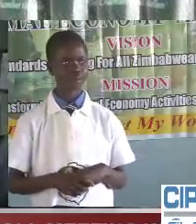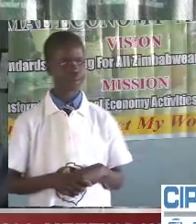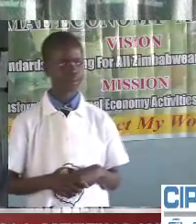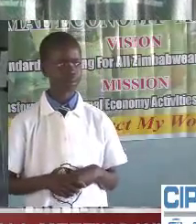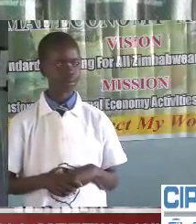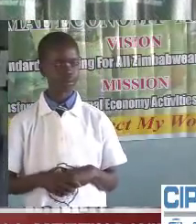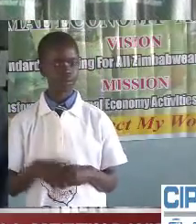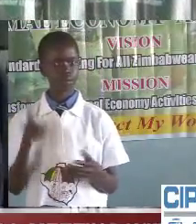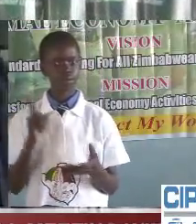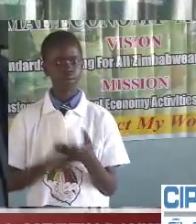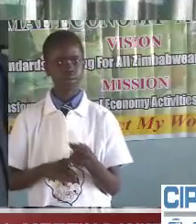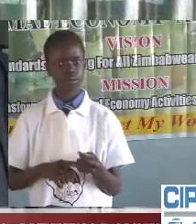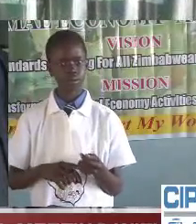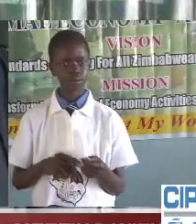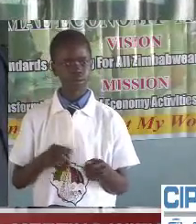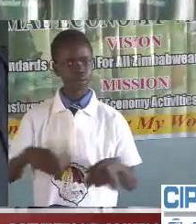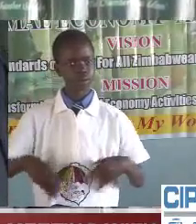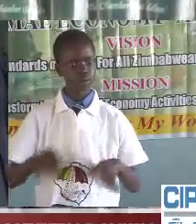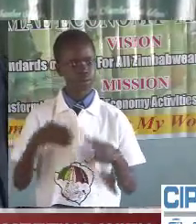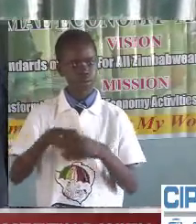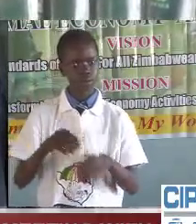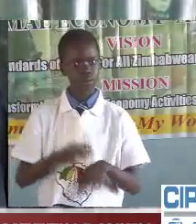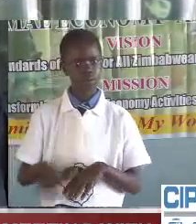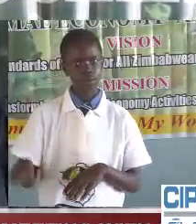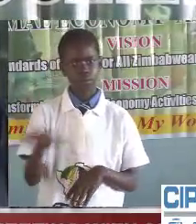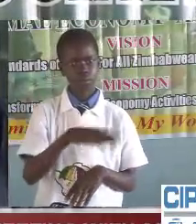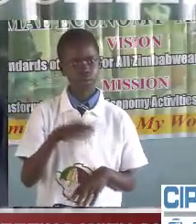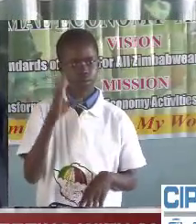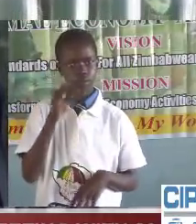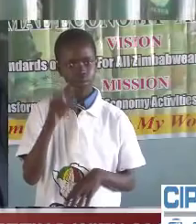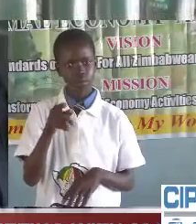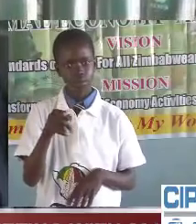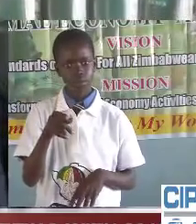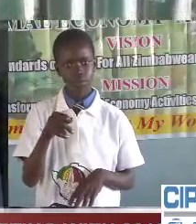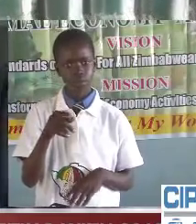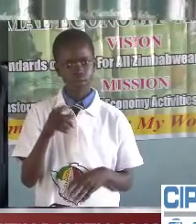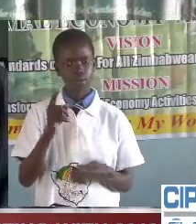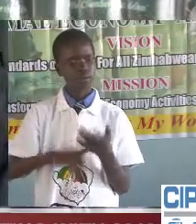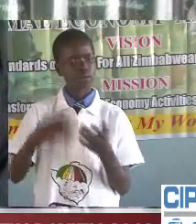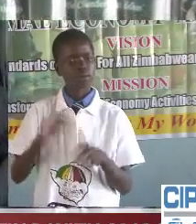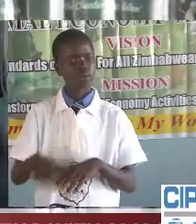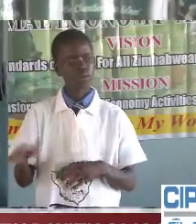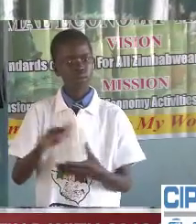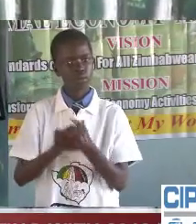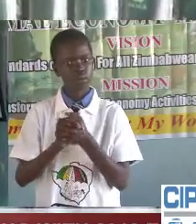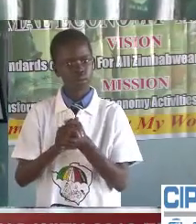But the young lady here will act as my translator.